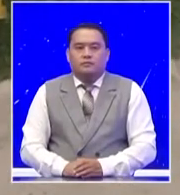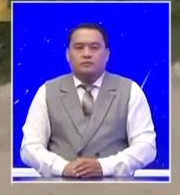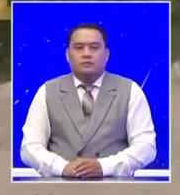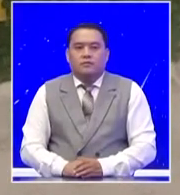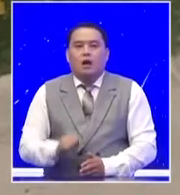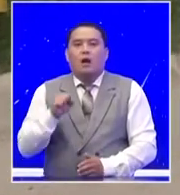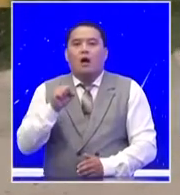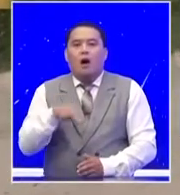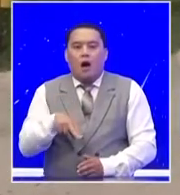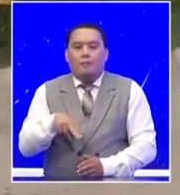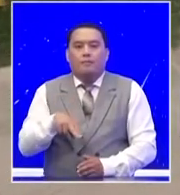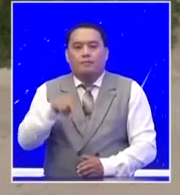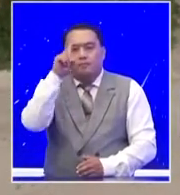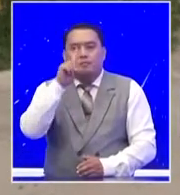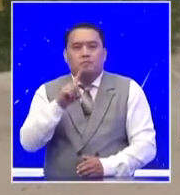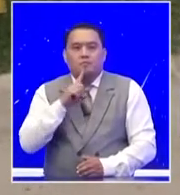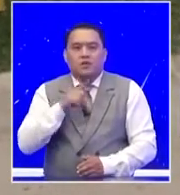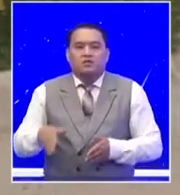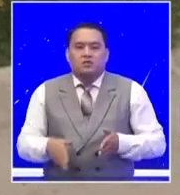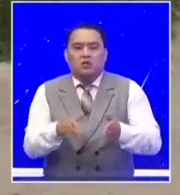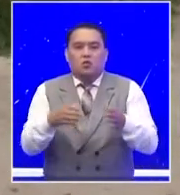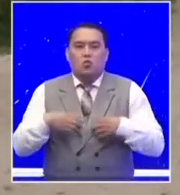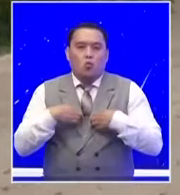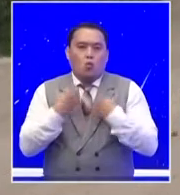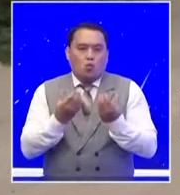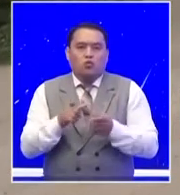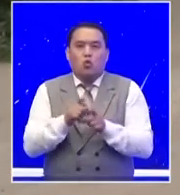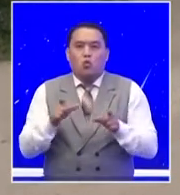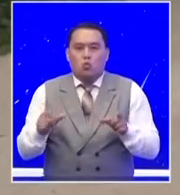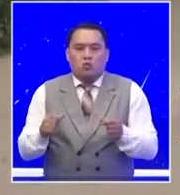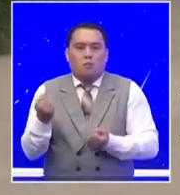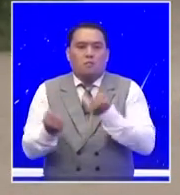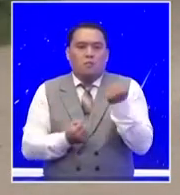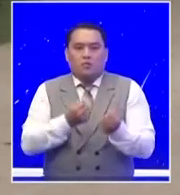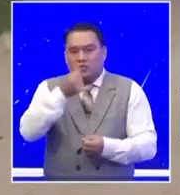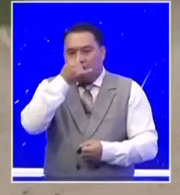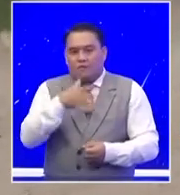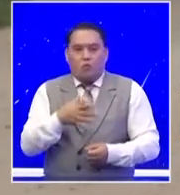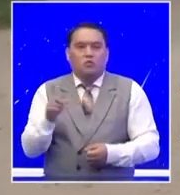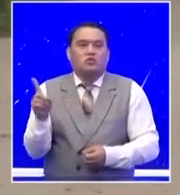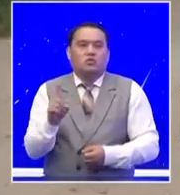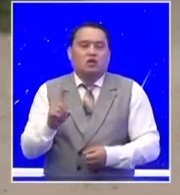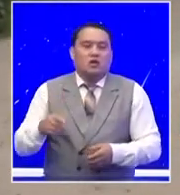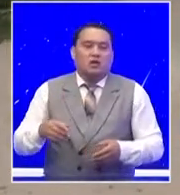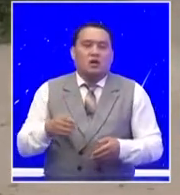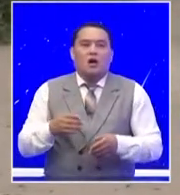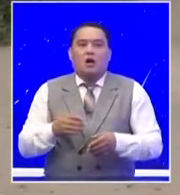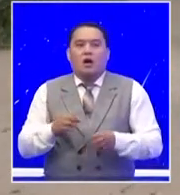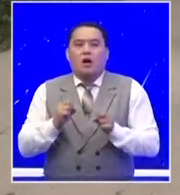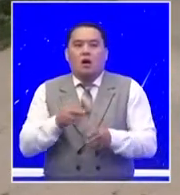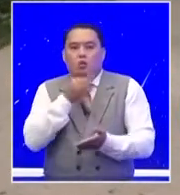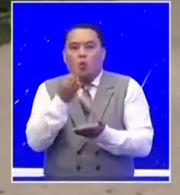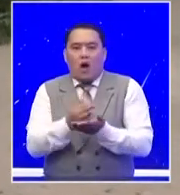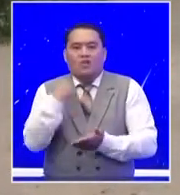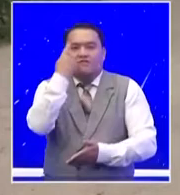С апреля месяца вся дорога в разбитом состоянии. Не то что людям ходить, машинам неудобно проезжать через эти ямы. Я не знаю, кто